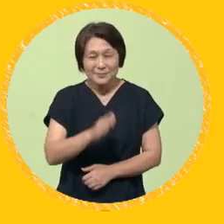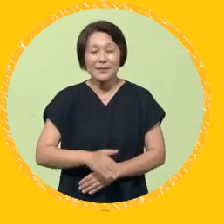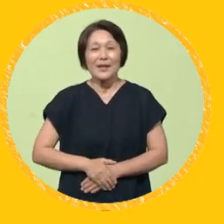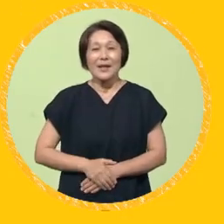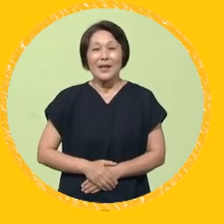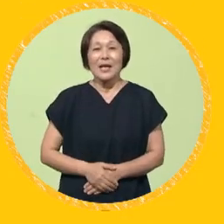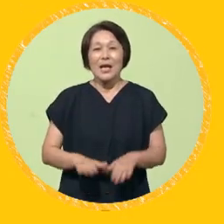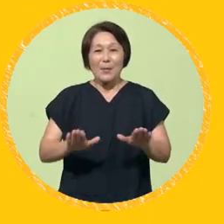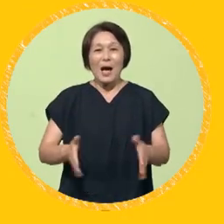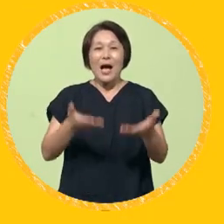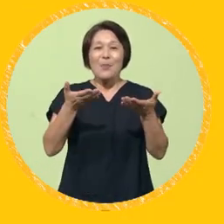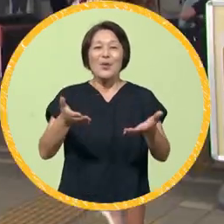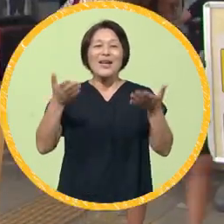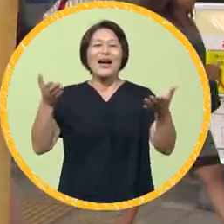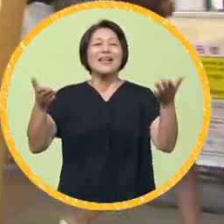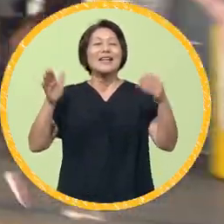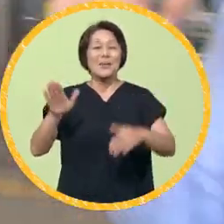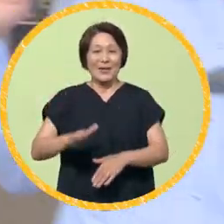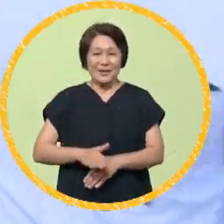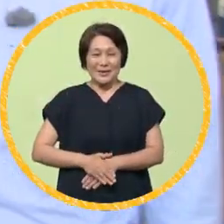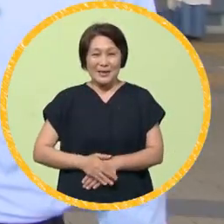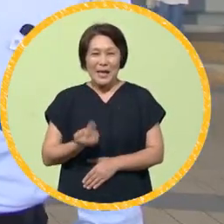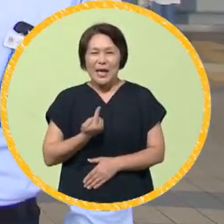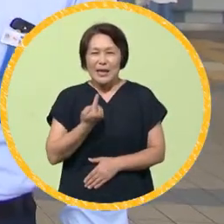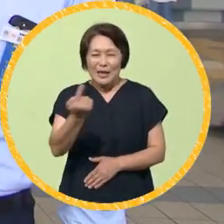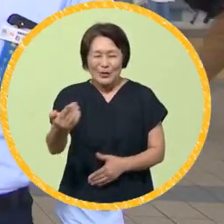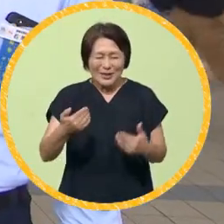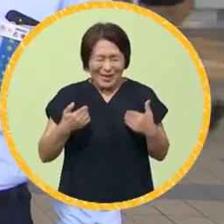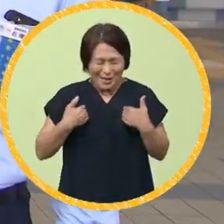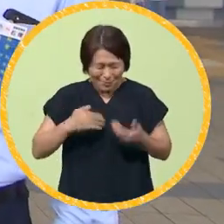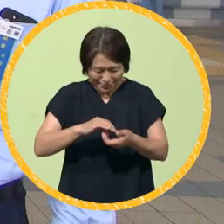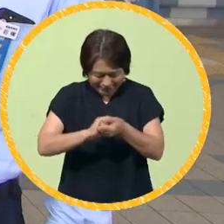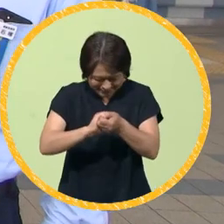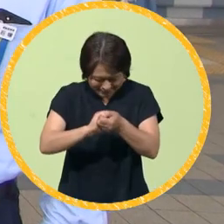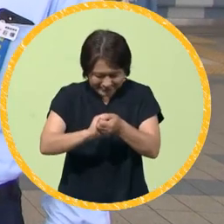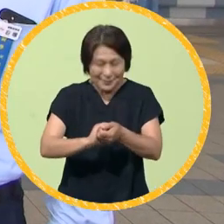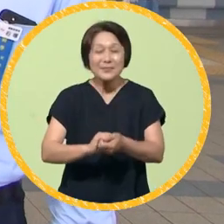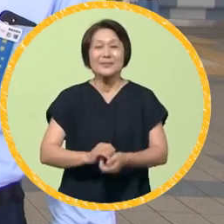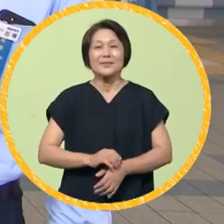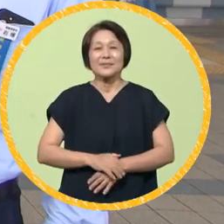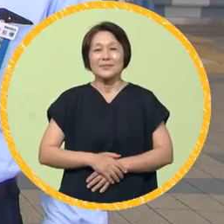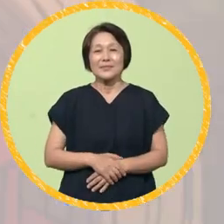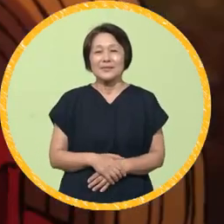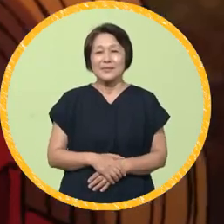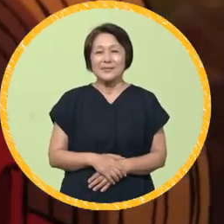上がってますよ。これは皆さん行くしかないですよ、このコラボイベント。